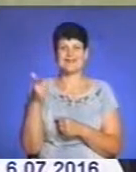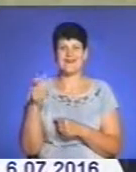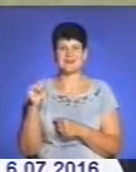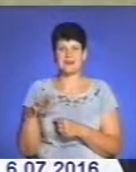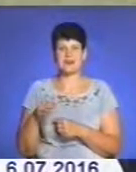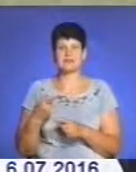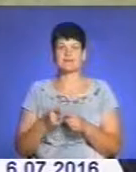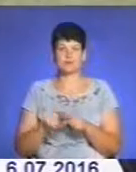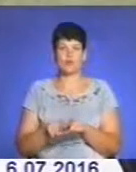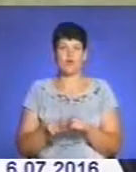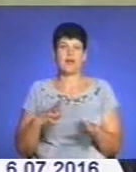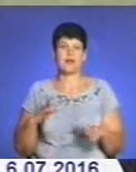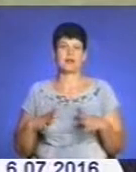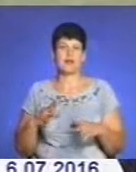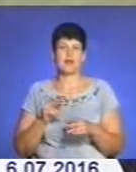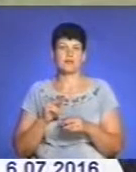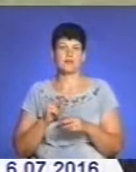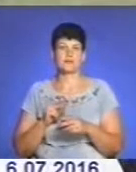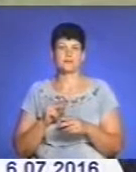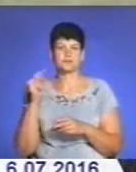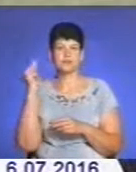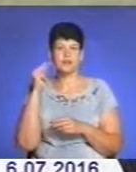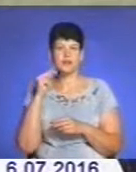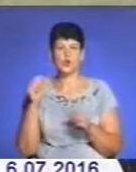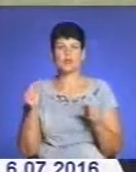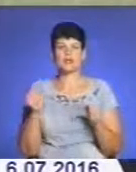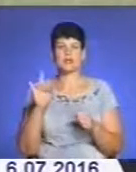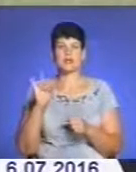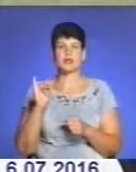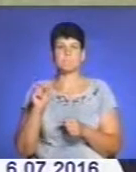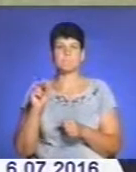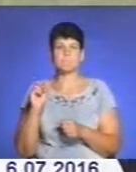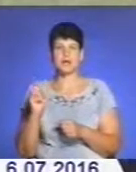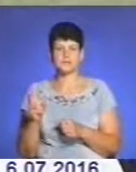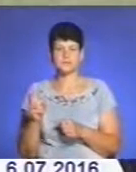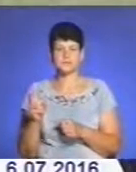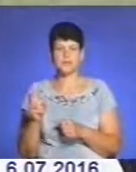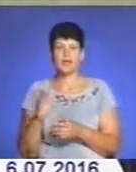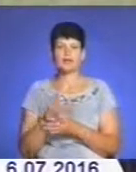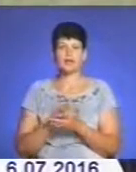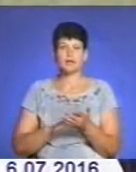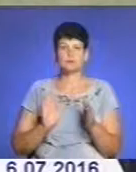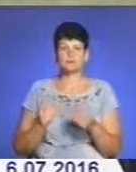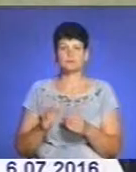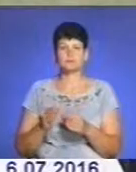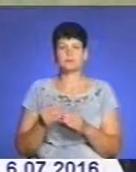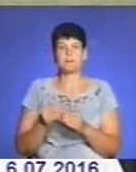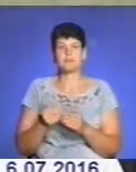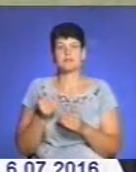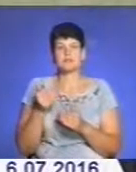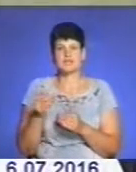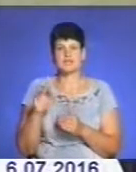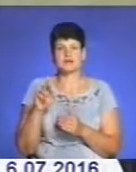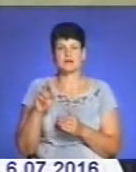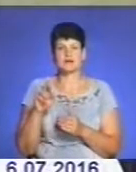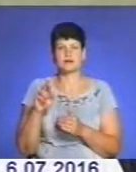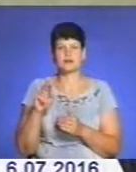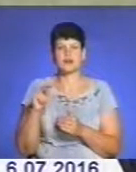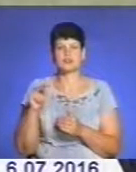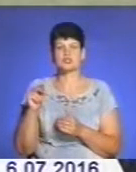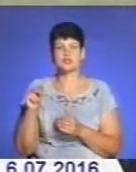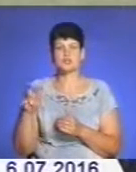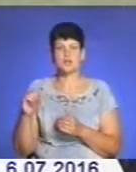тренування, і зимний ріпак. Далі піде ярий ячмінь, озима пшениця,